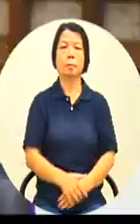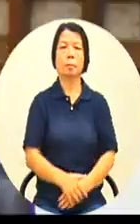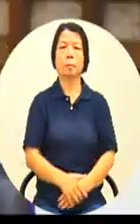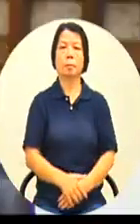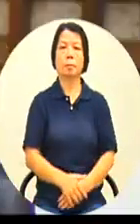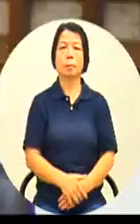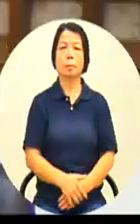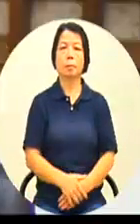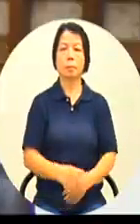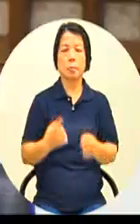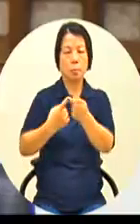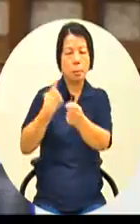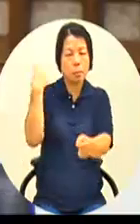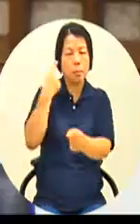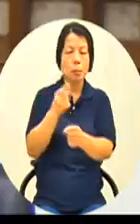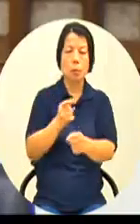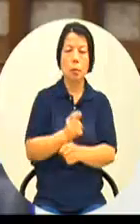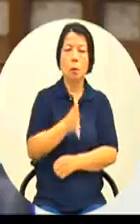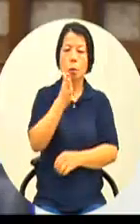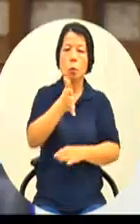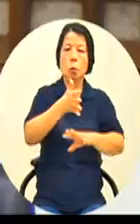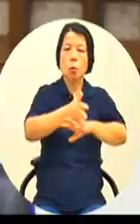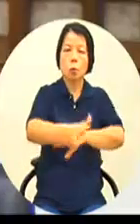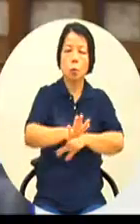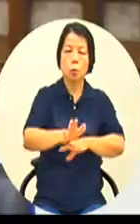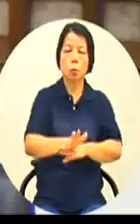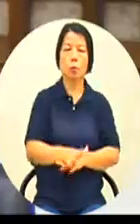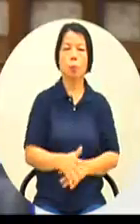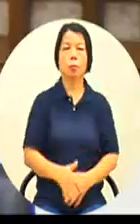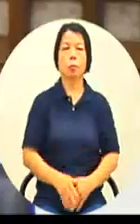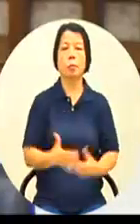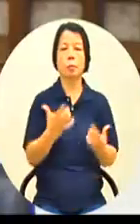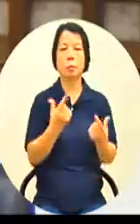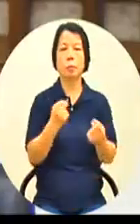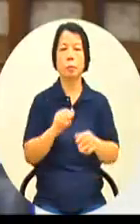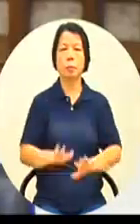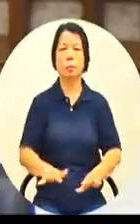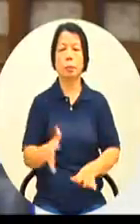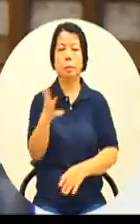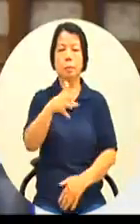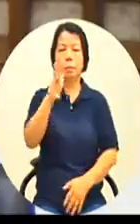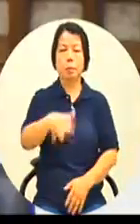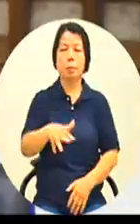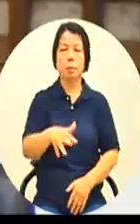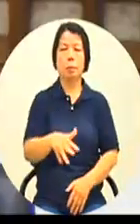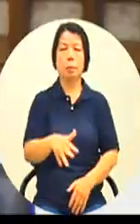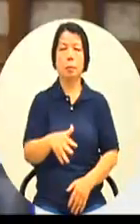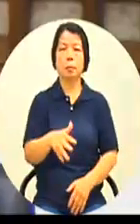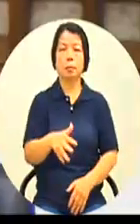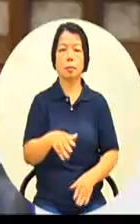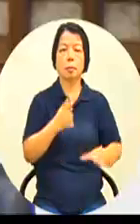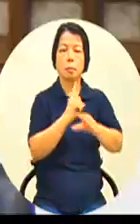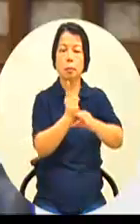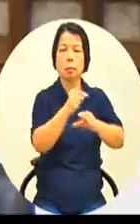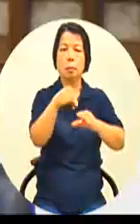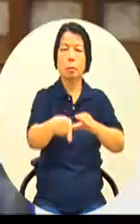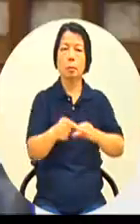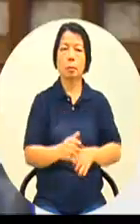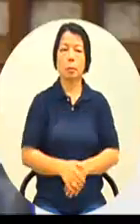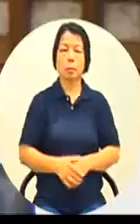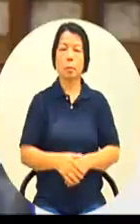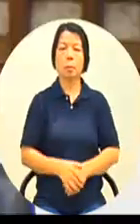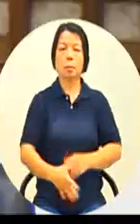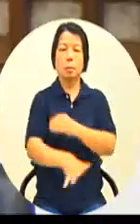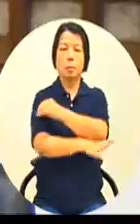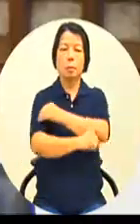年我本身的门口有哪八千多台，我是讲这八千多台司机朋友，伊的基本的